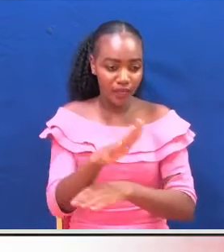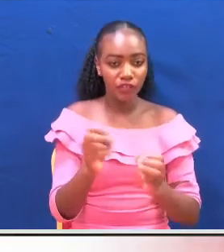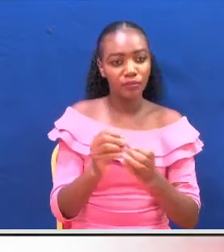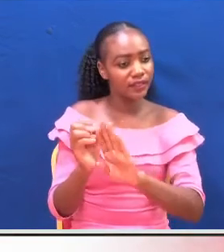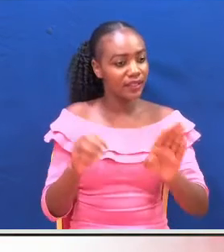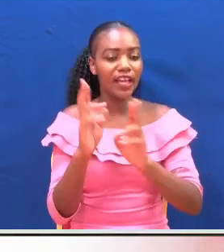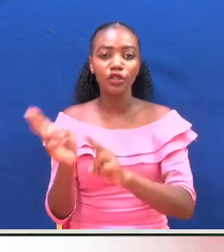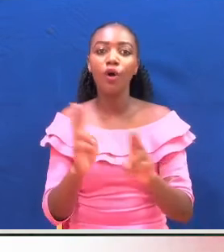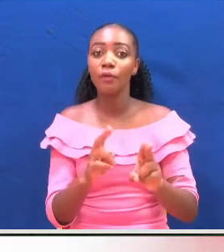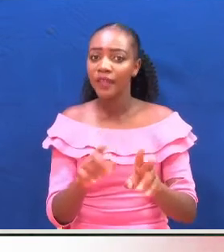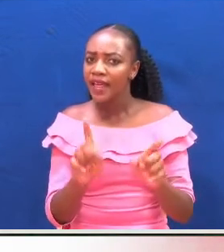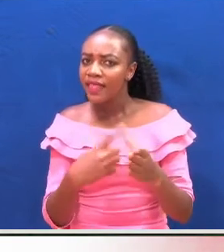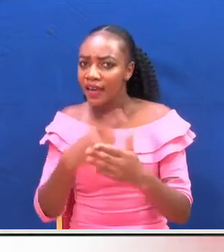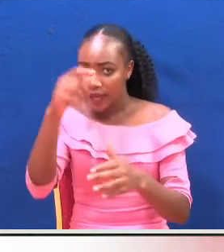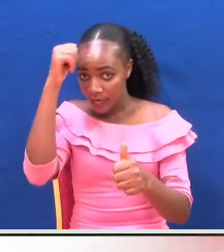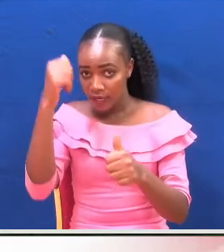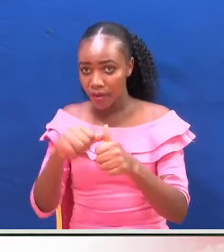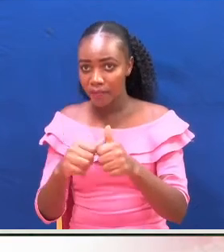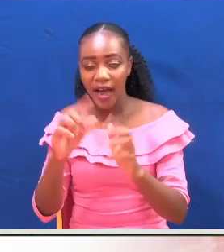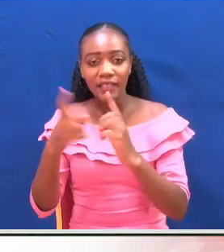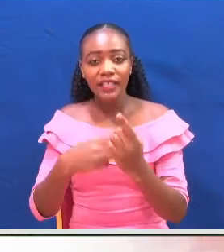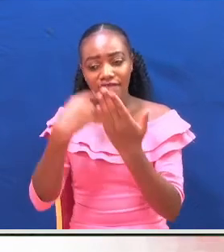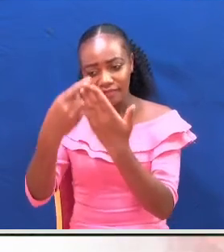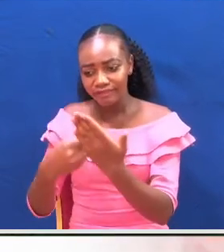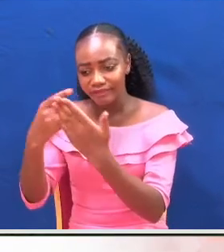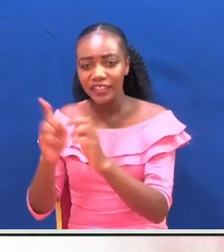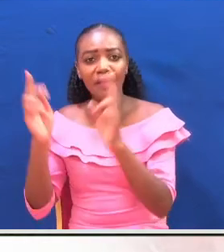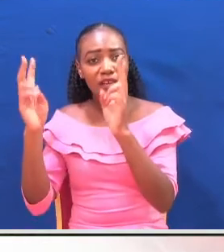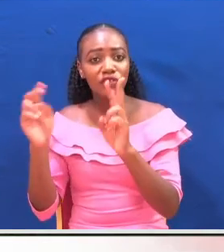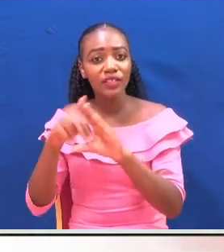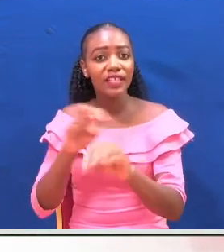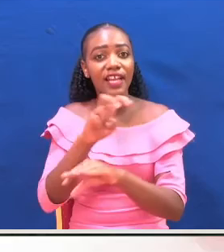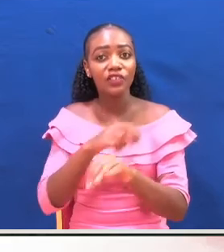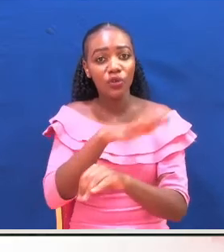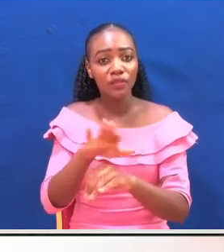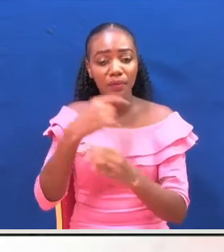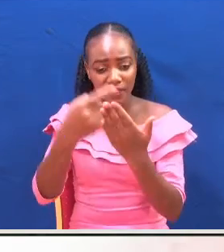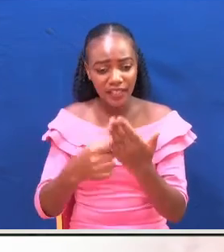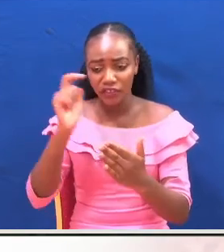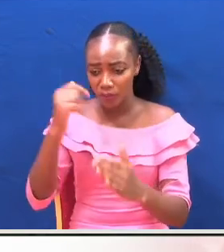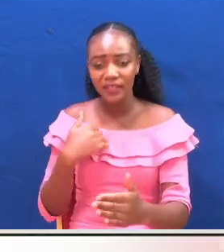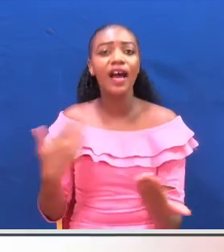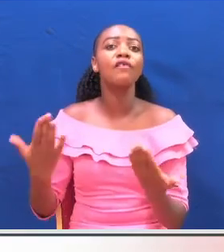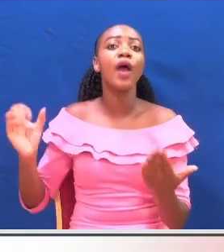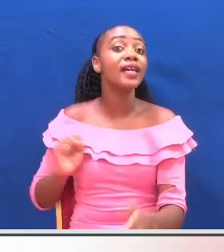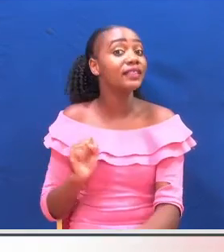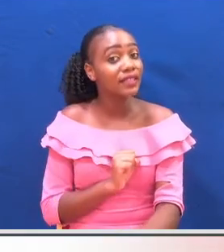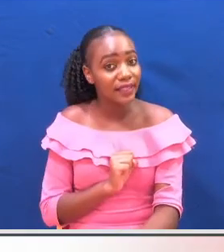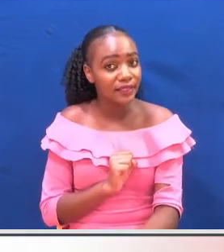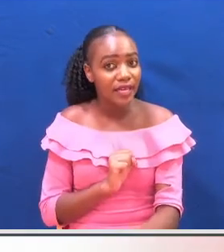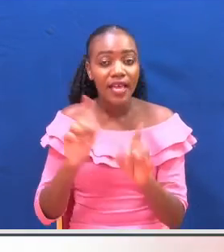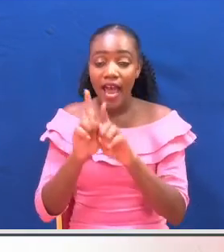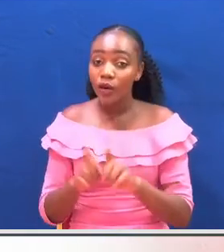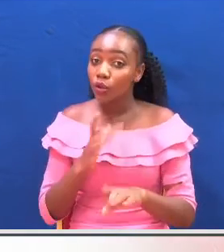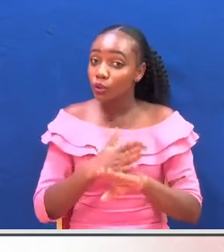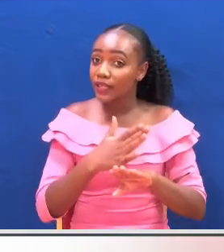vyake. Ikumbukwe kwamba baadhi ya miswada kwenye bunge la kitaifa lazima yajadiliwe kwenye bunge la seneti. Kucheleweshwa